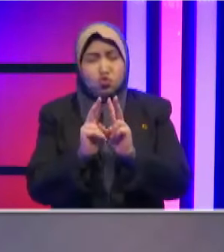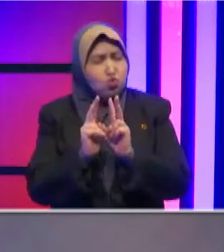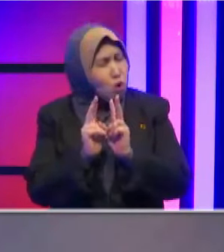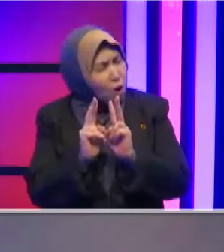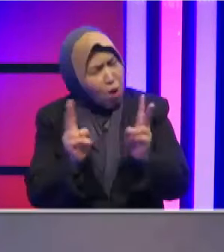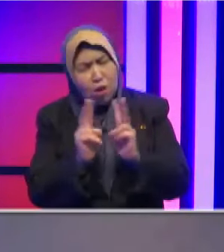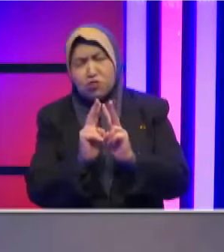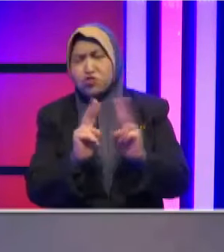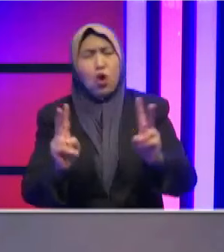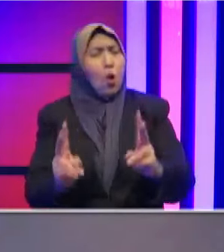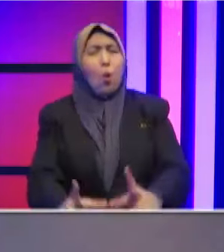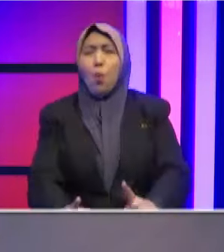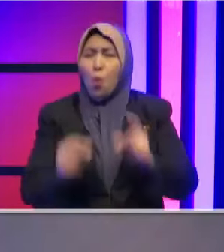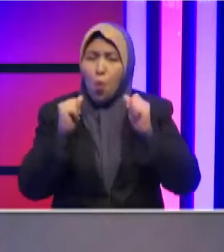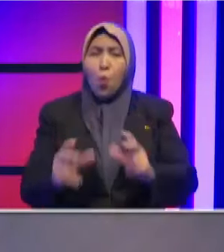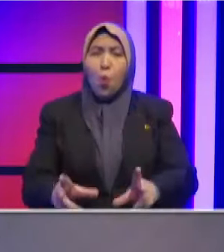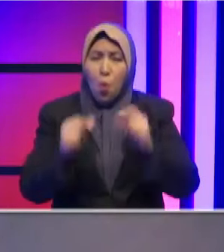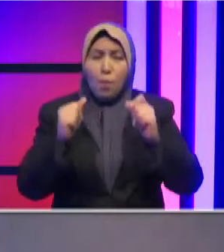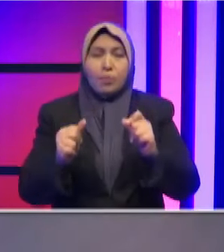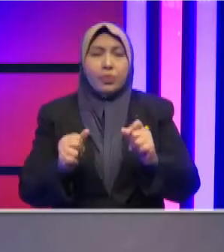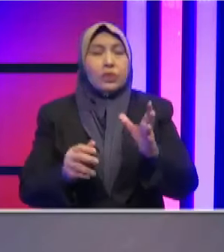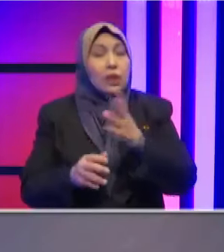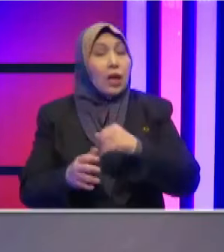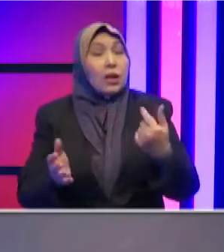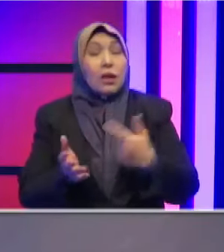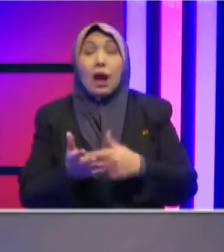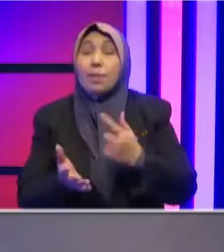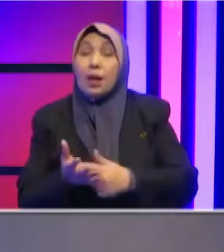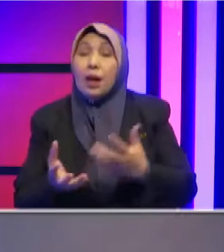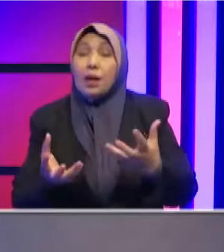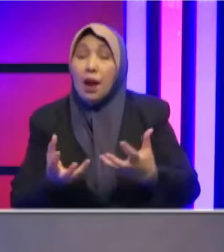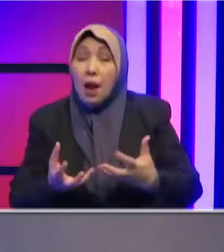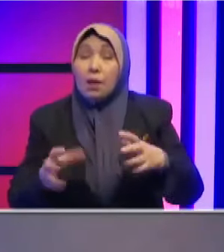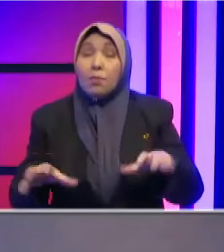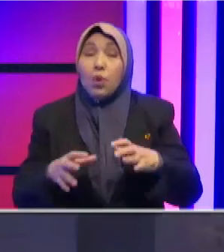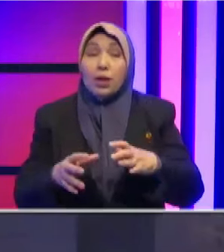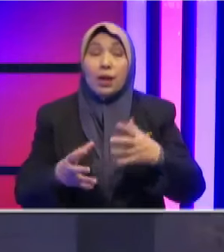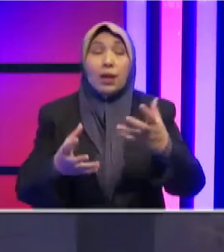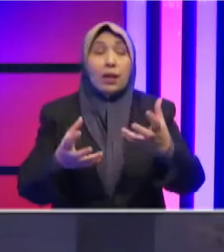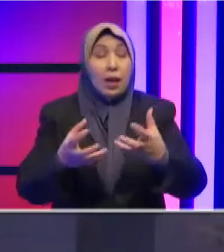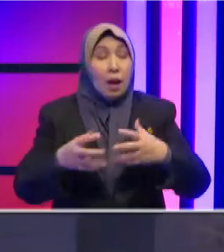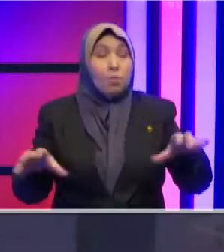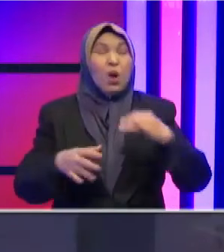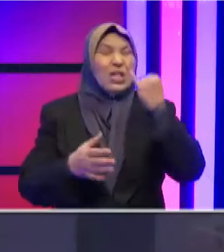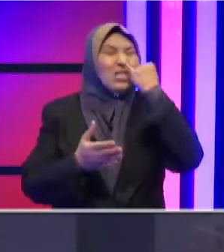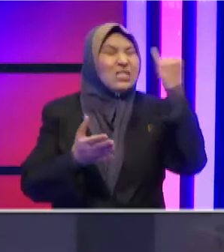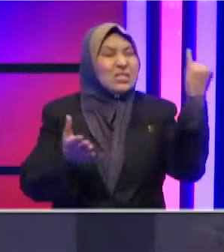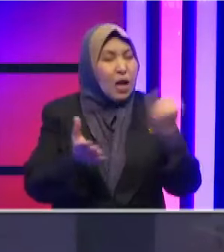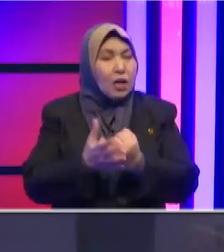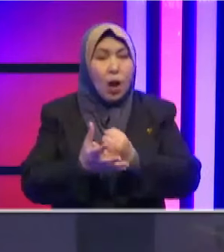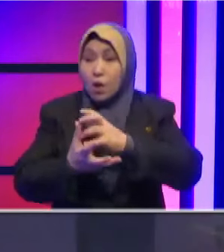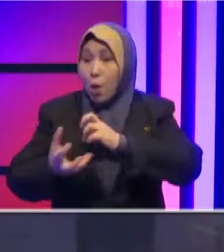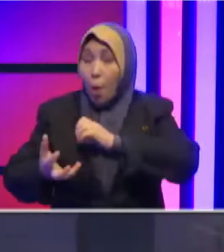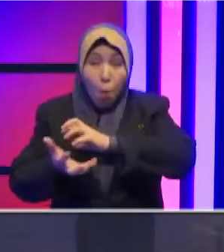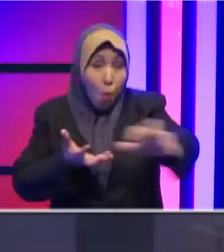sangat-sangat cepat ingin apa-apa ingin yang mereka lakukan ingin melakukan kejahatan dan memusnahkan apapun